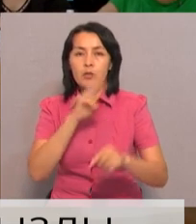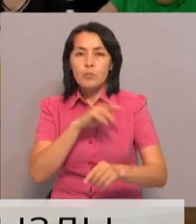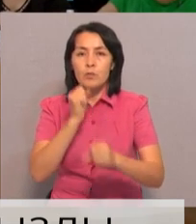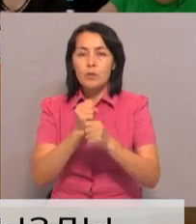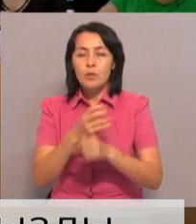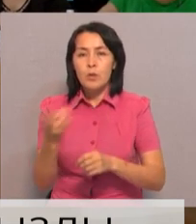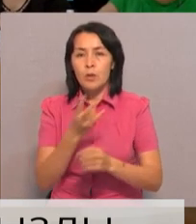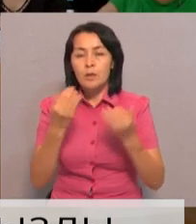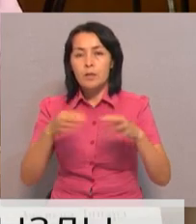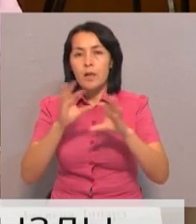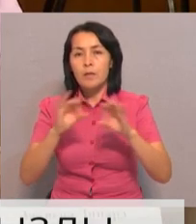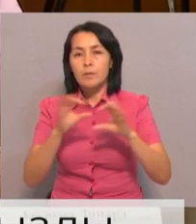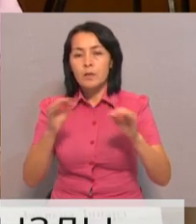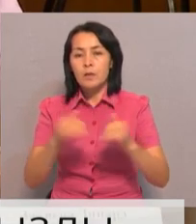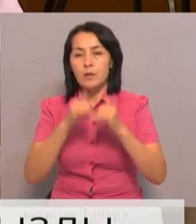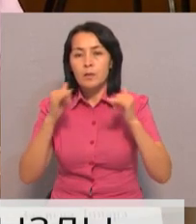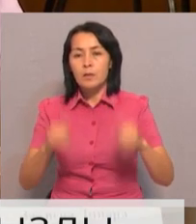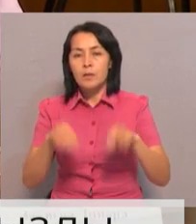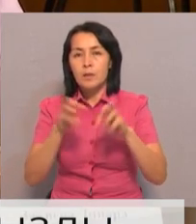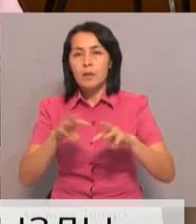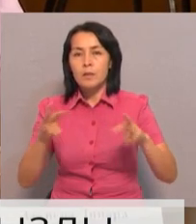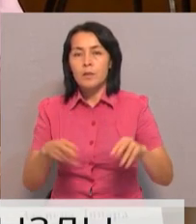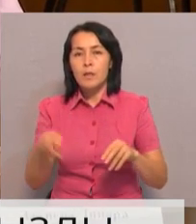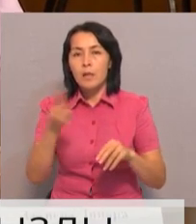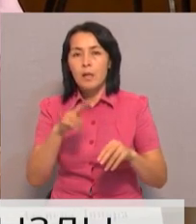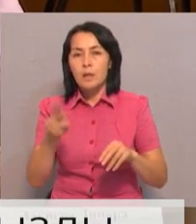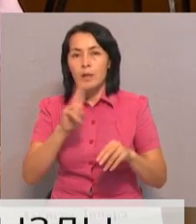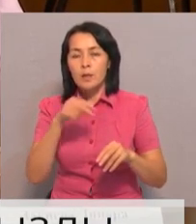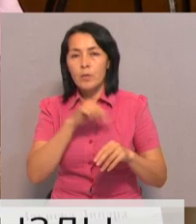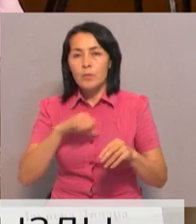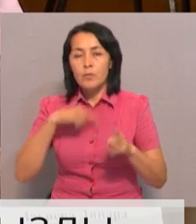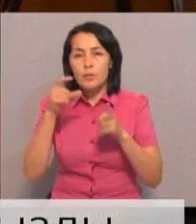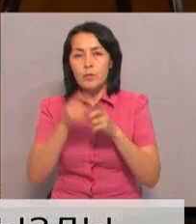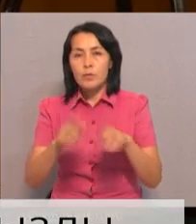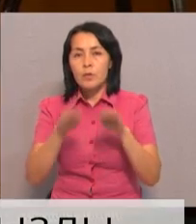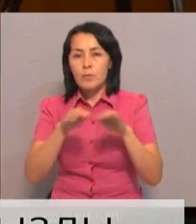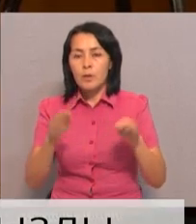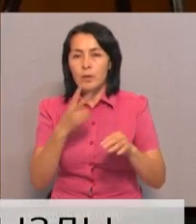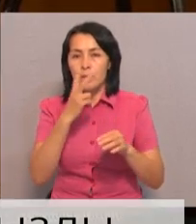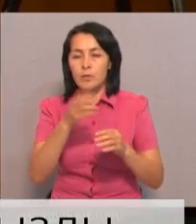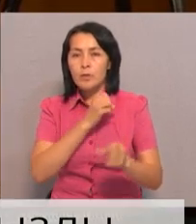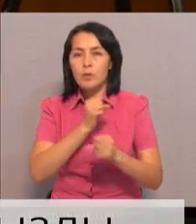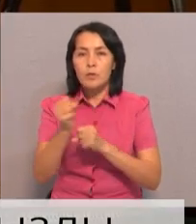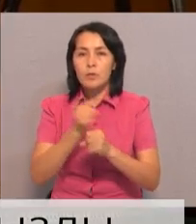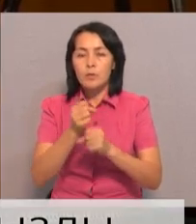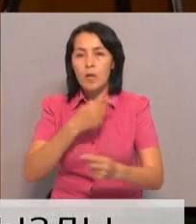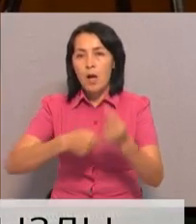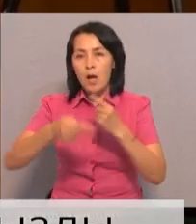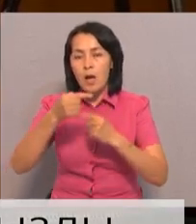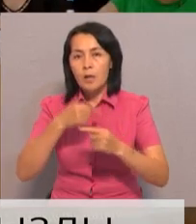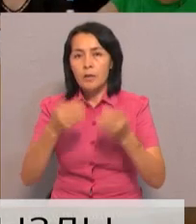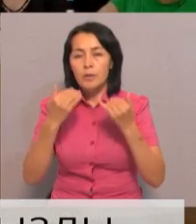жасау қажет. Ақпарат және қоғамдық даму министрі Дархан Қыдырәлі өз сөзінде балаларға көрсетілетін зорлық-зомбылықтың алдын